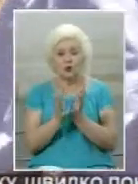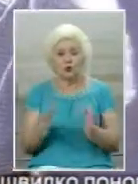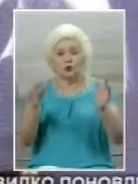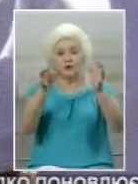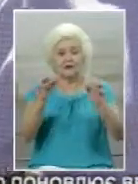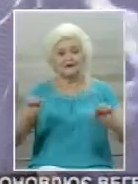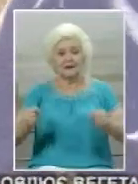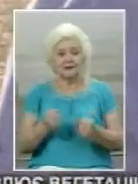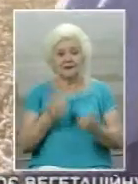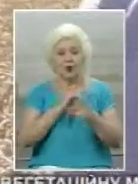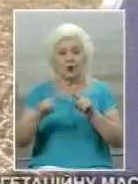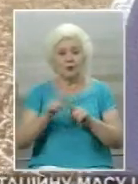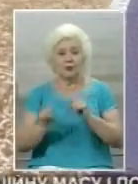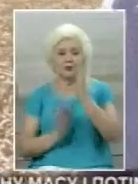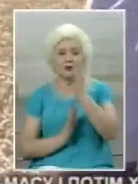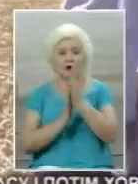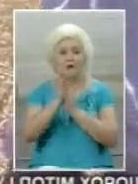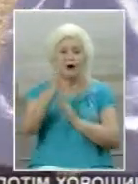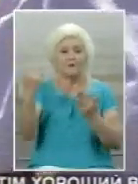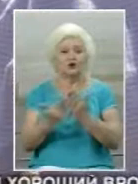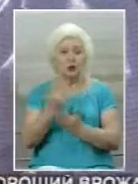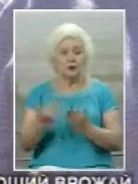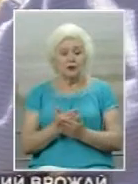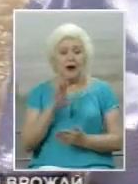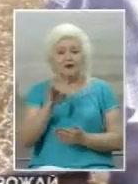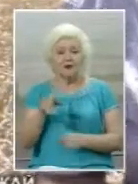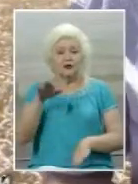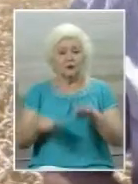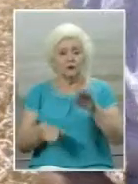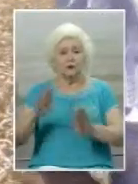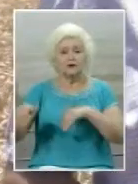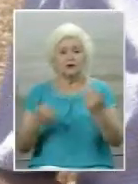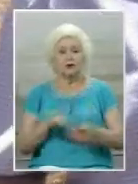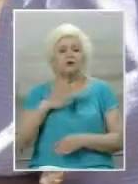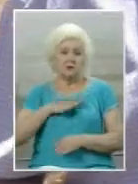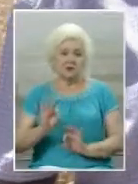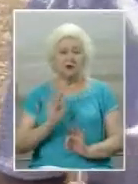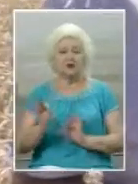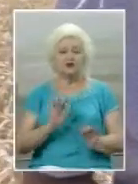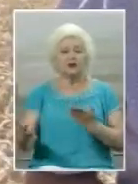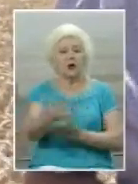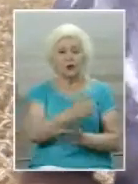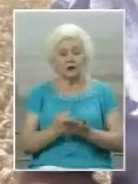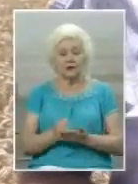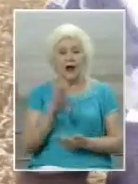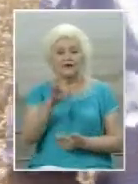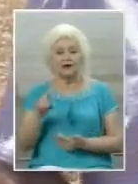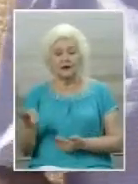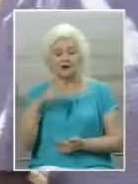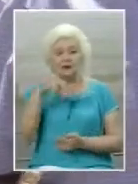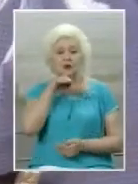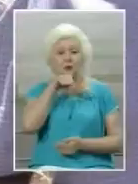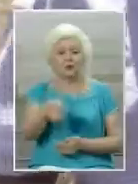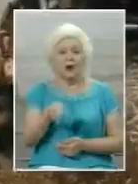зимою, швидко возобновляє вегетативну масу і дає приличний врожай. За Вернадським, говорить